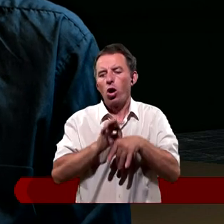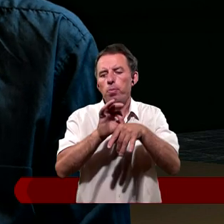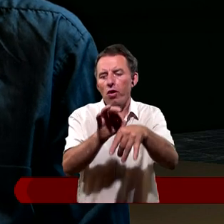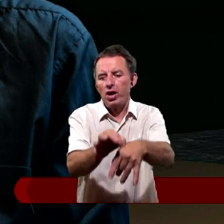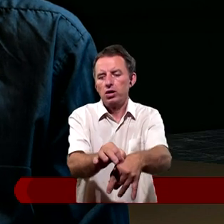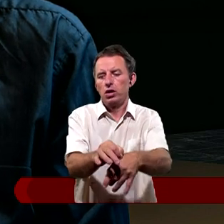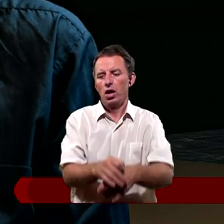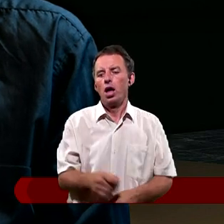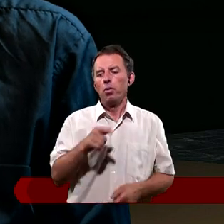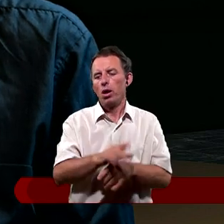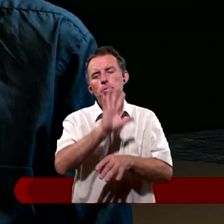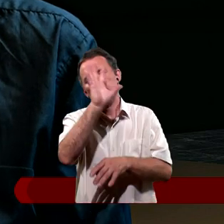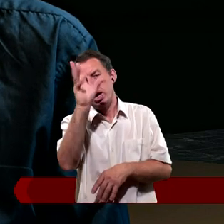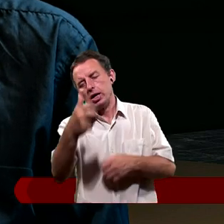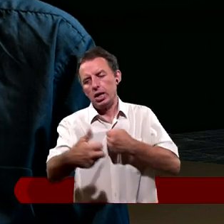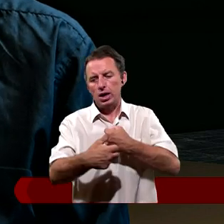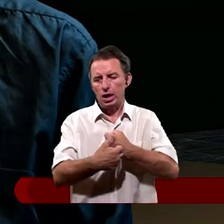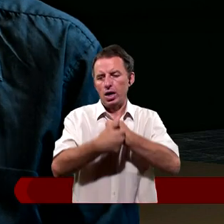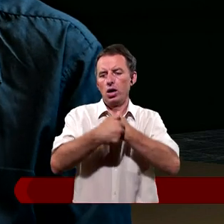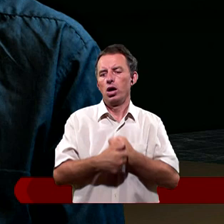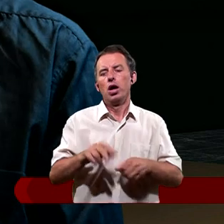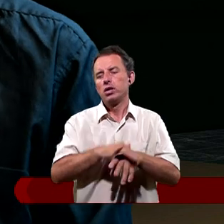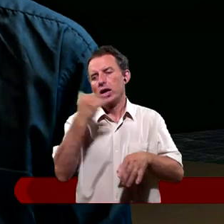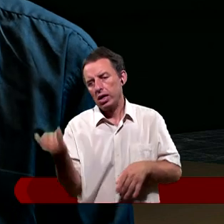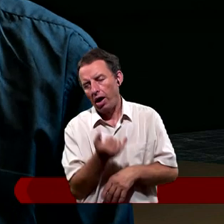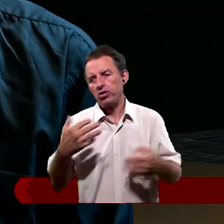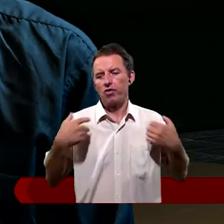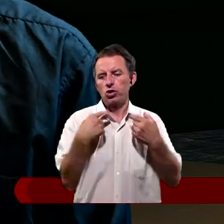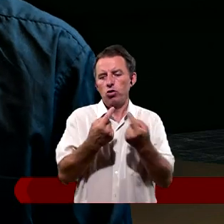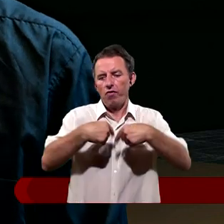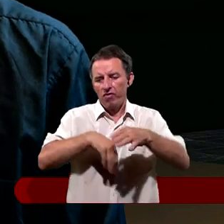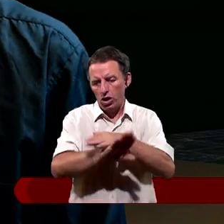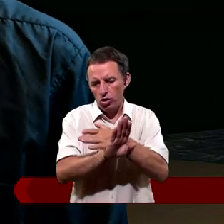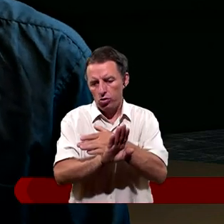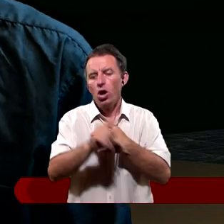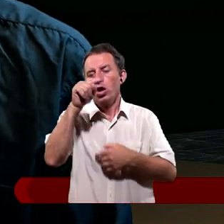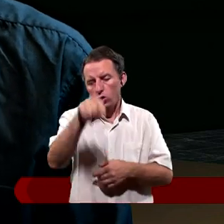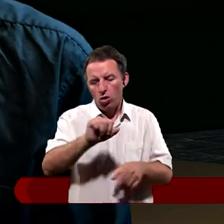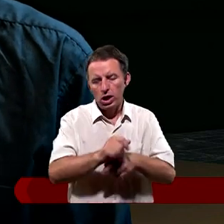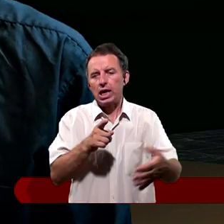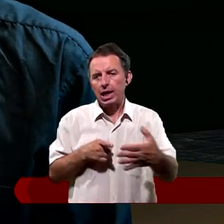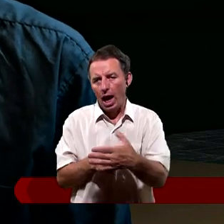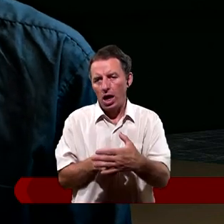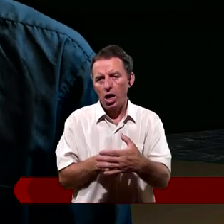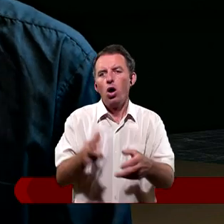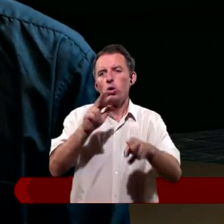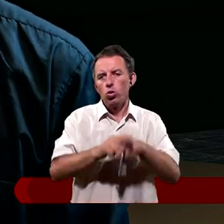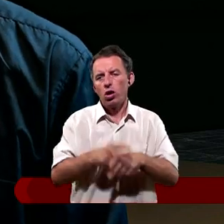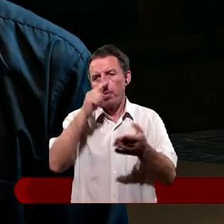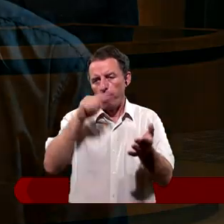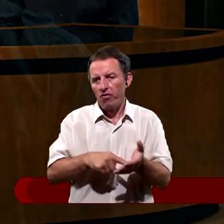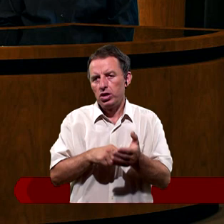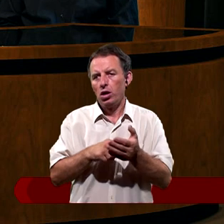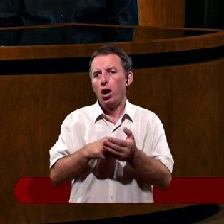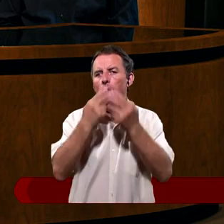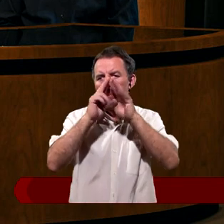doprowadzić? I tutaj mamy właśnie te przepiękne cechy, które nie zawsze nam w życiu wychodzą, ale to jest cel, który powinien